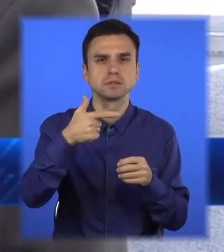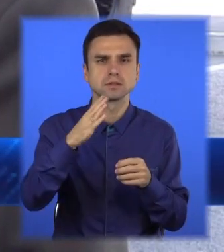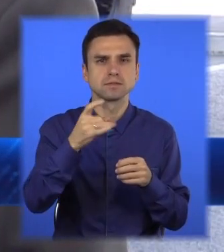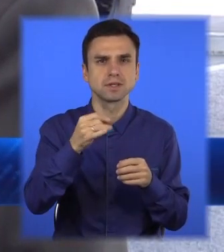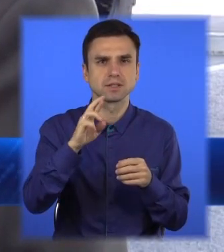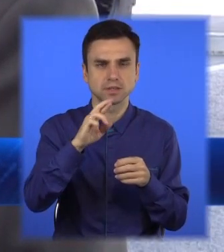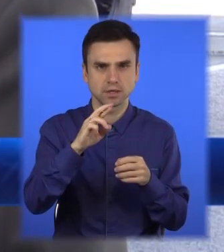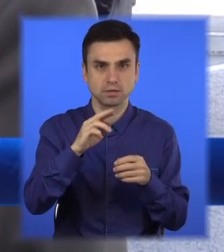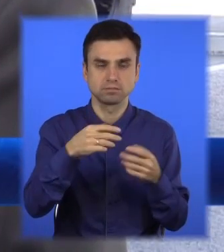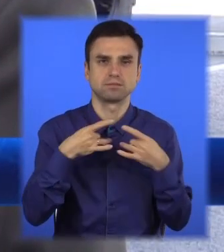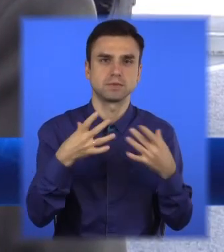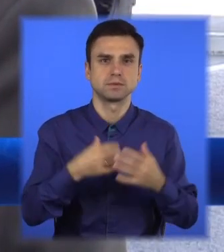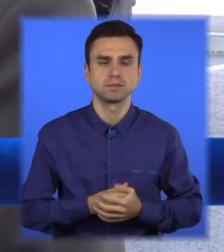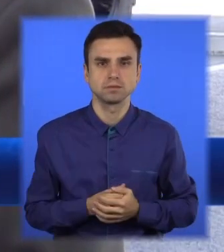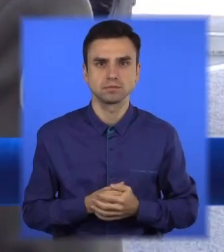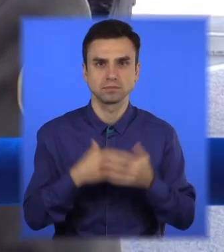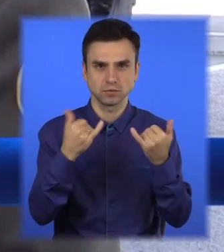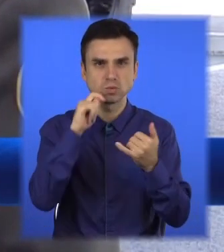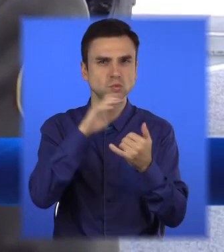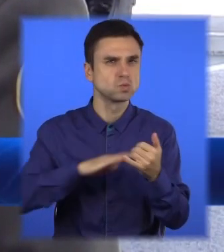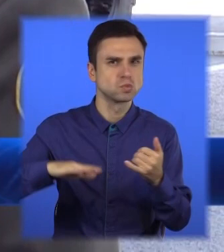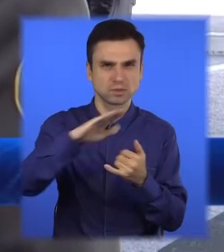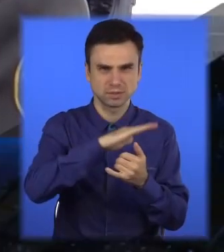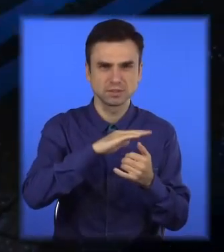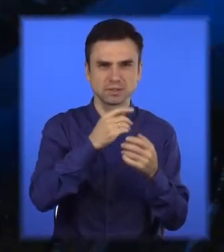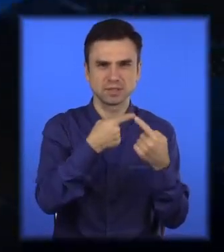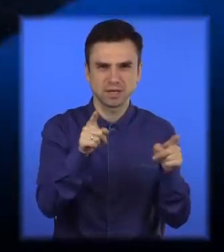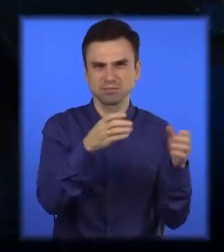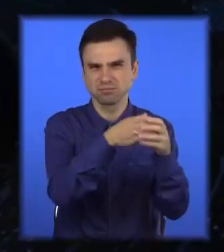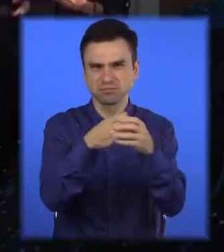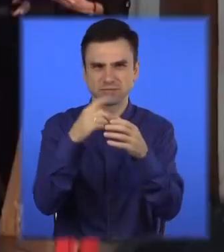військова частина 3011 є найкращою Національною гвардією України.